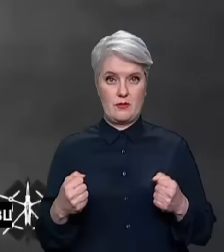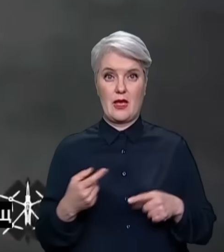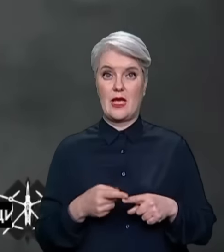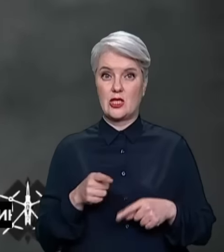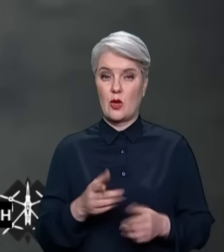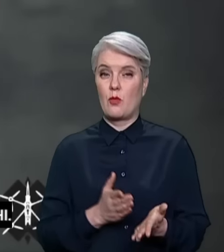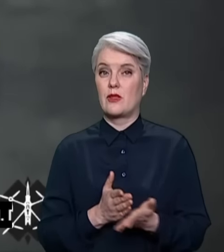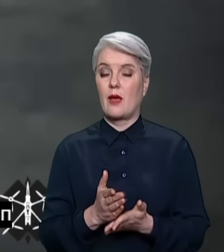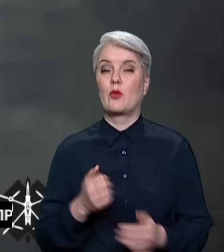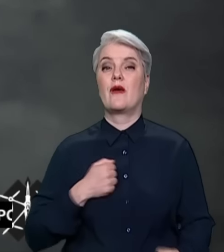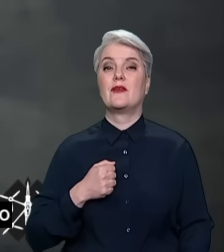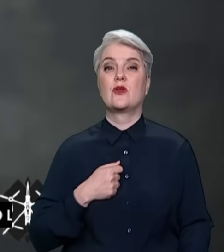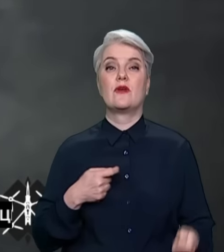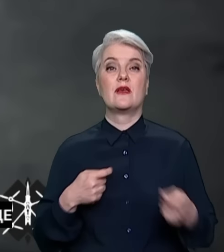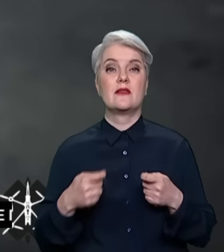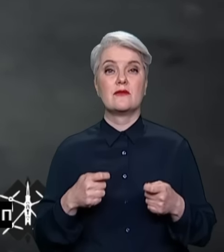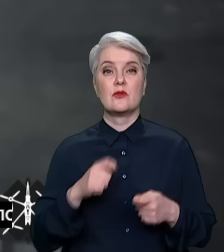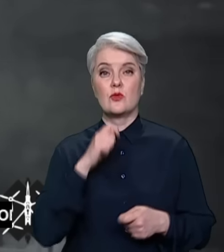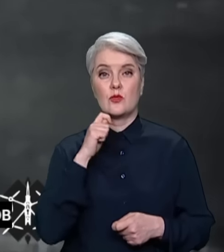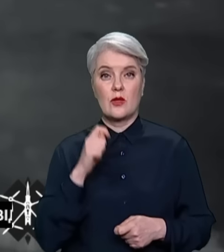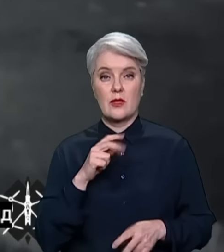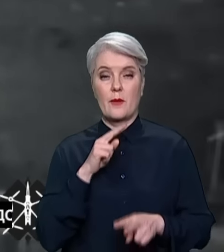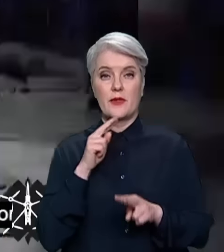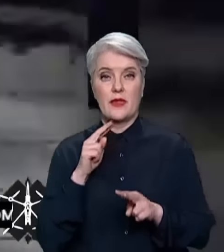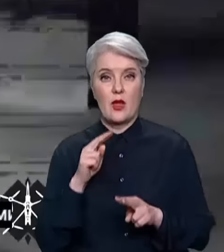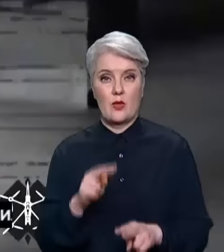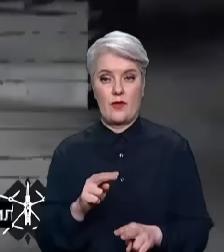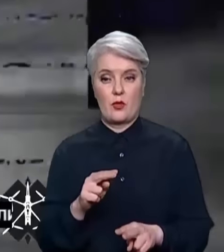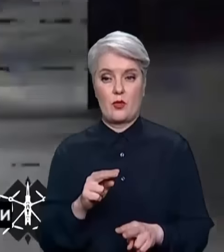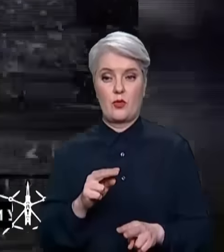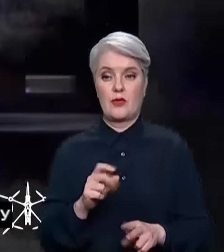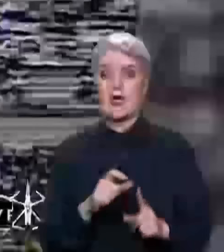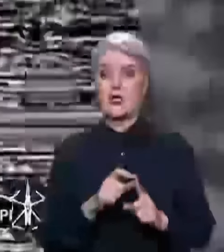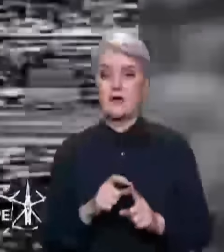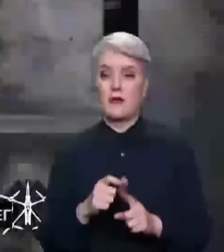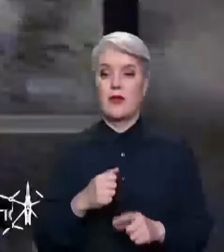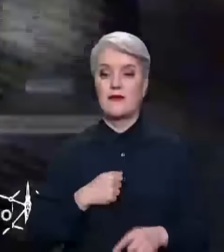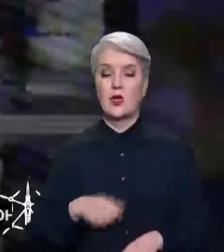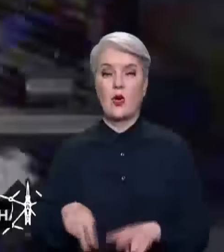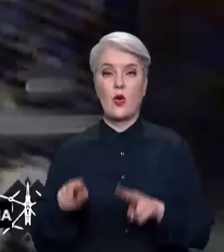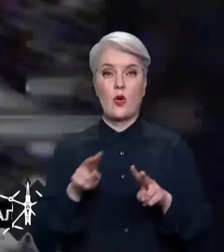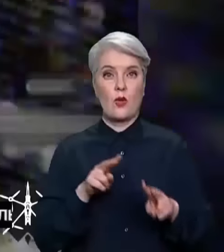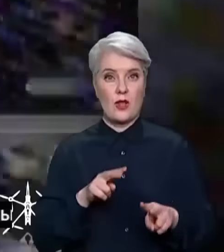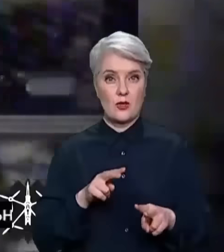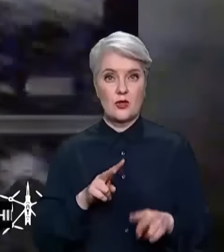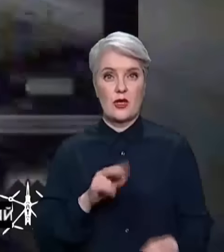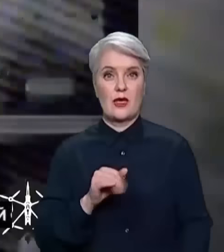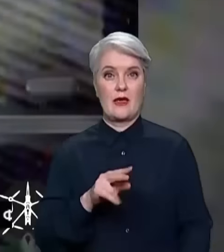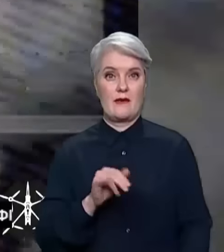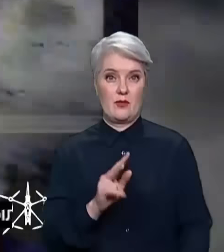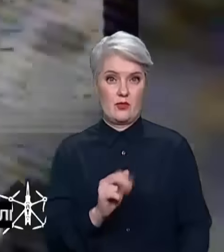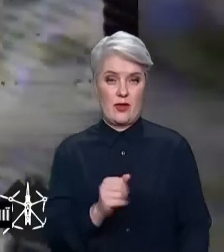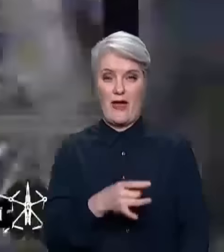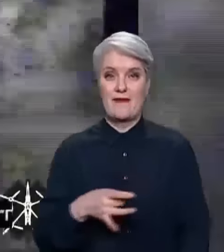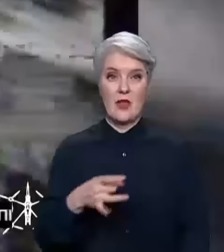цьому напрямку військове керівництво України приділяє окрему увагу. За словами військового оглядача Віктора Кивлюка, в районі Часового